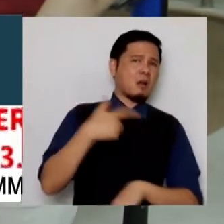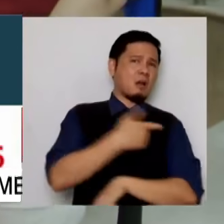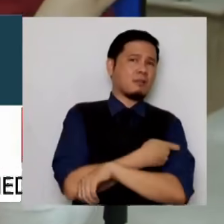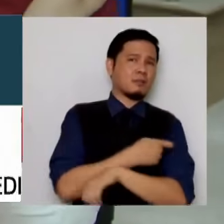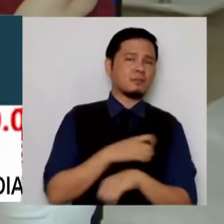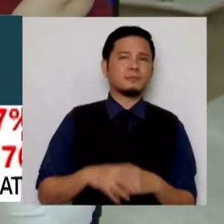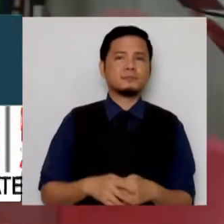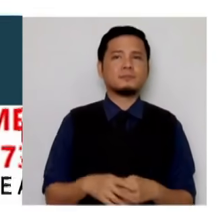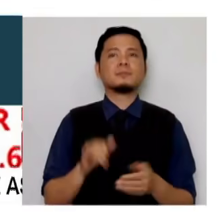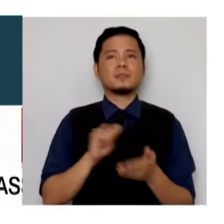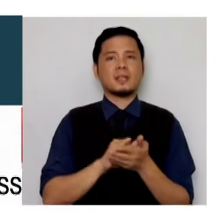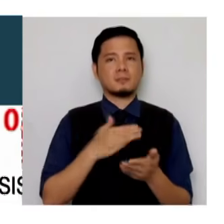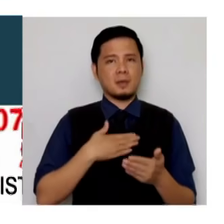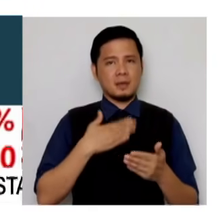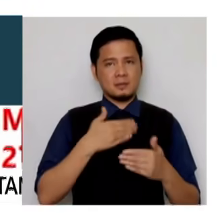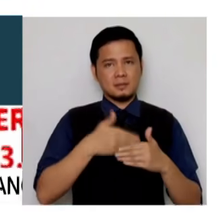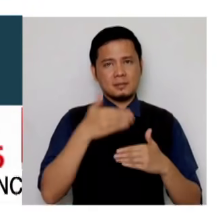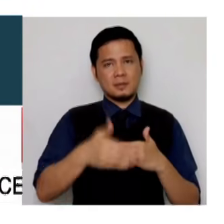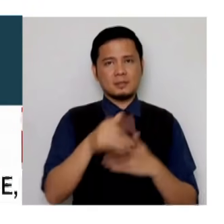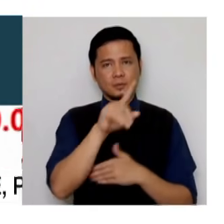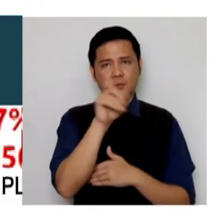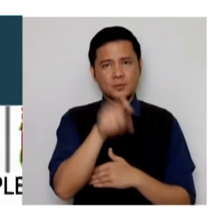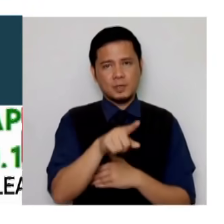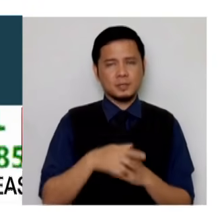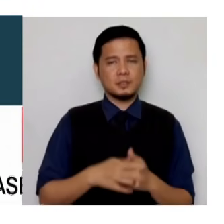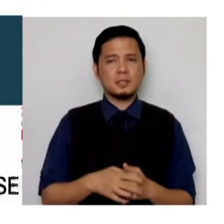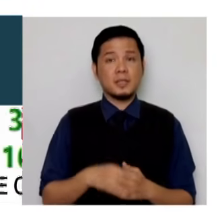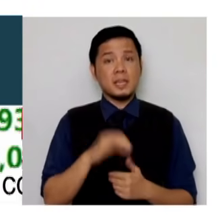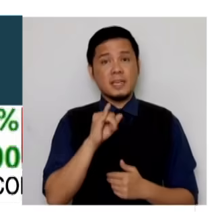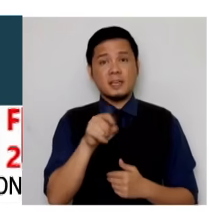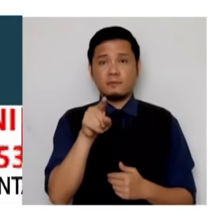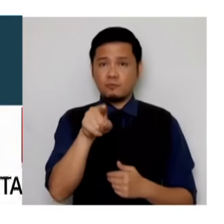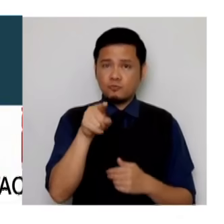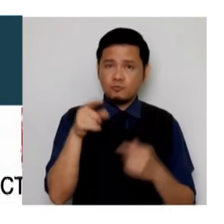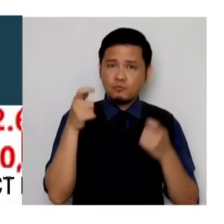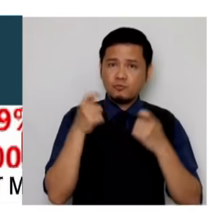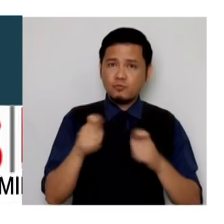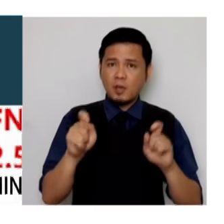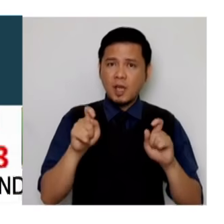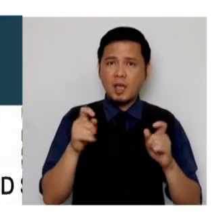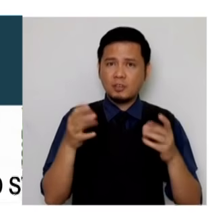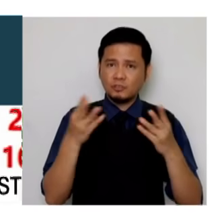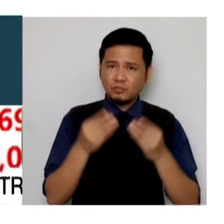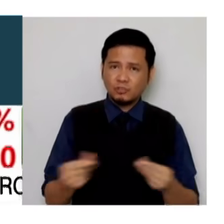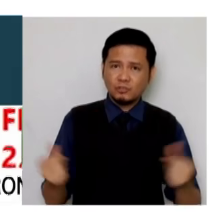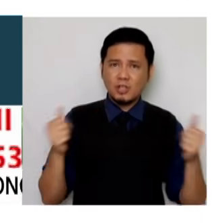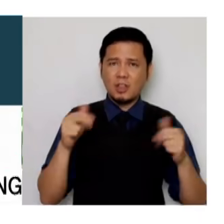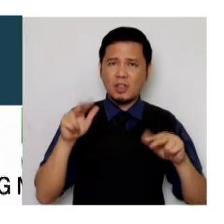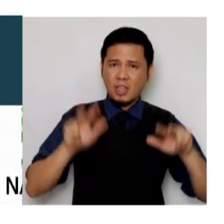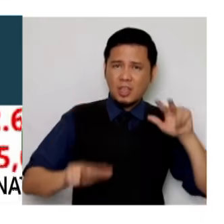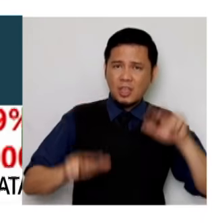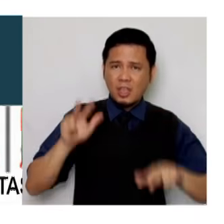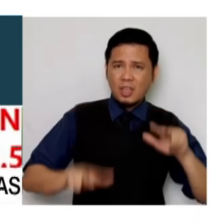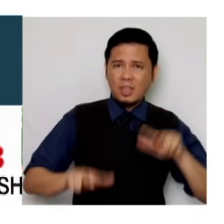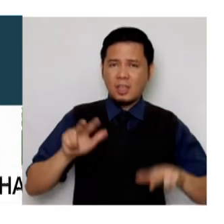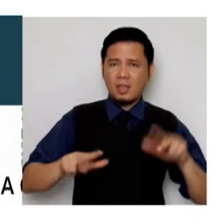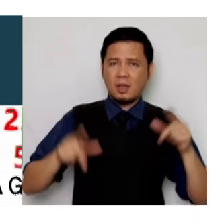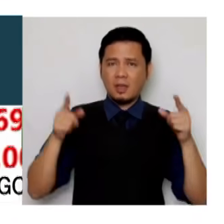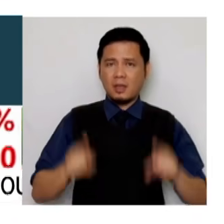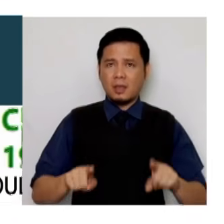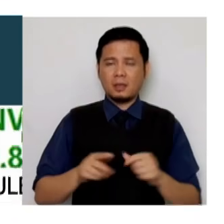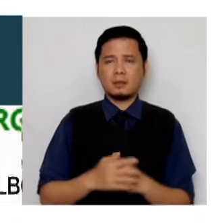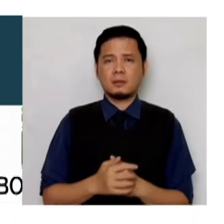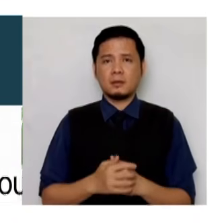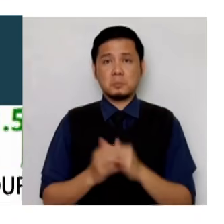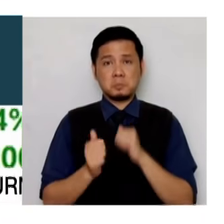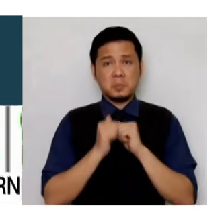yung susunod kong tatanungin, Mayor, because if you're trying to address some sort of hesitancy here, wouldn't it be